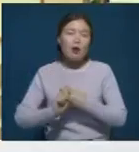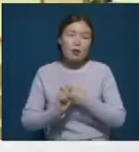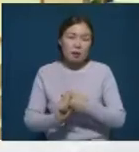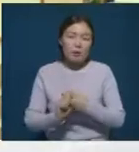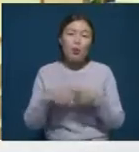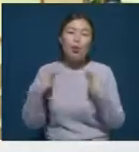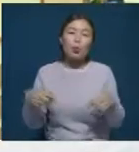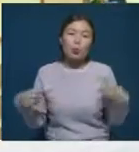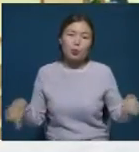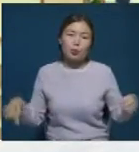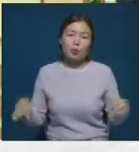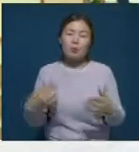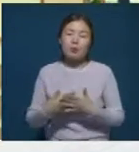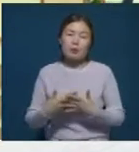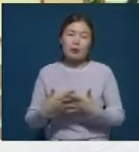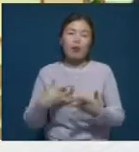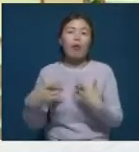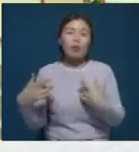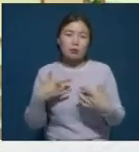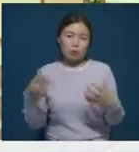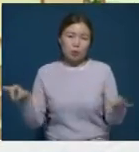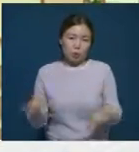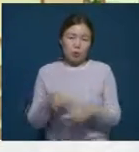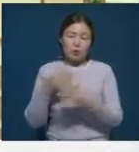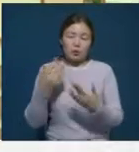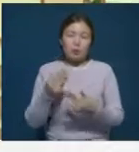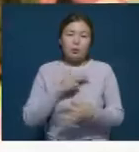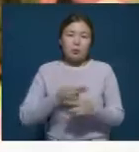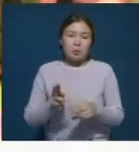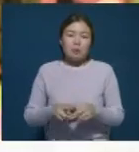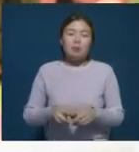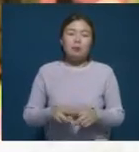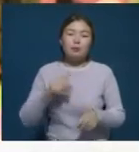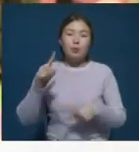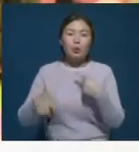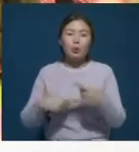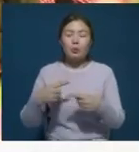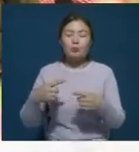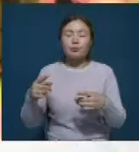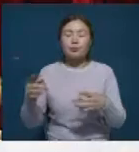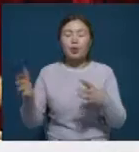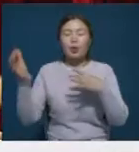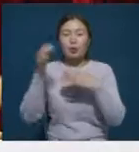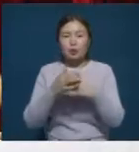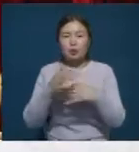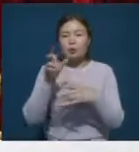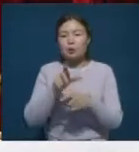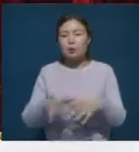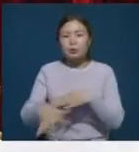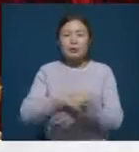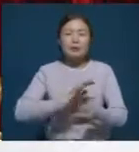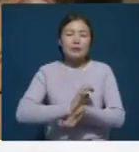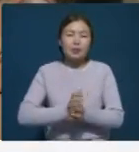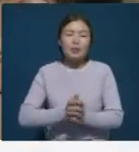әртүрлі деңгейде қоятынымыз енді концерт музыкант болған. Сол тұрғыда жасап отқан жұмысымыз. Рухани кешке жиналған қауымның санында шек жоқ,